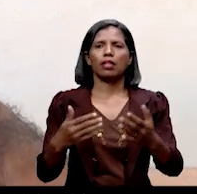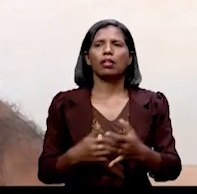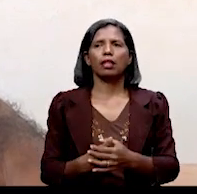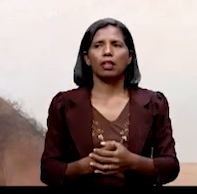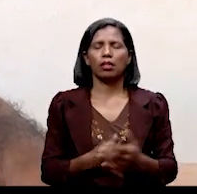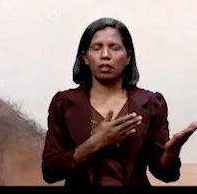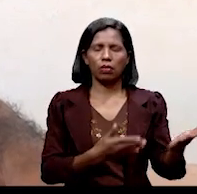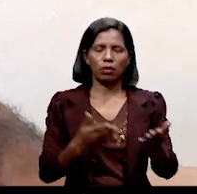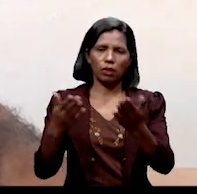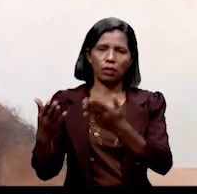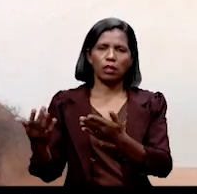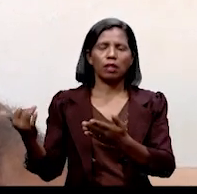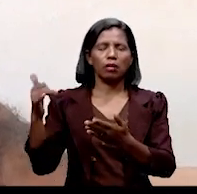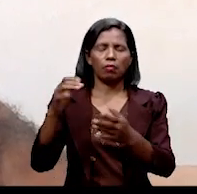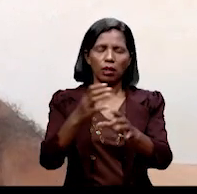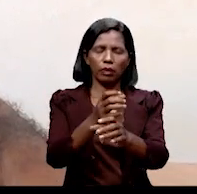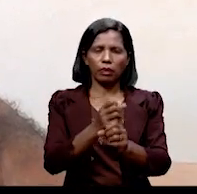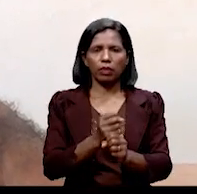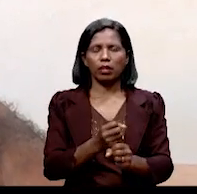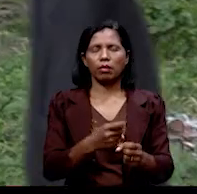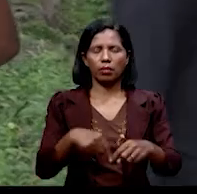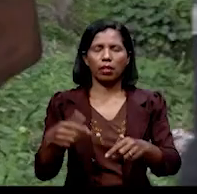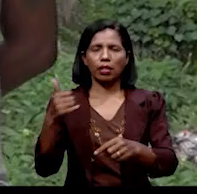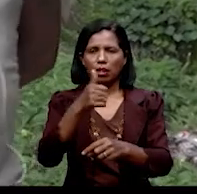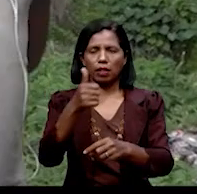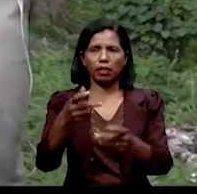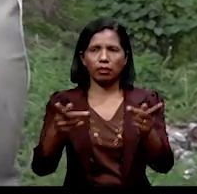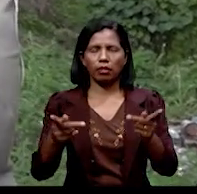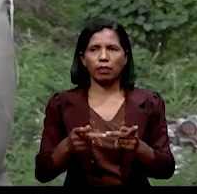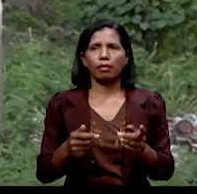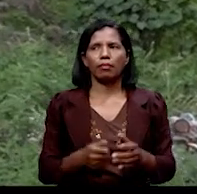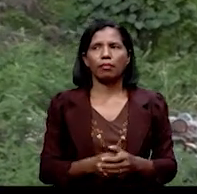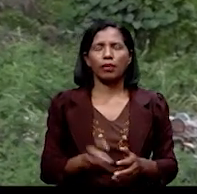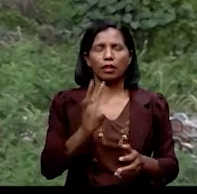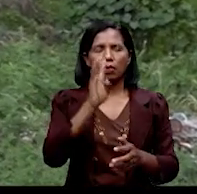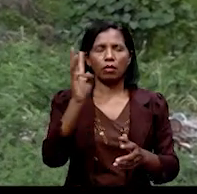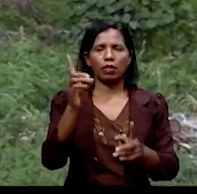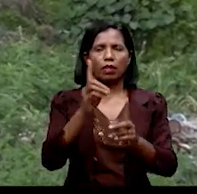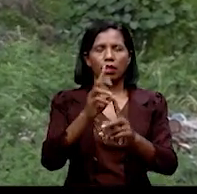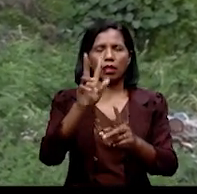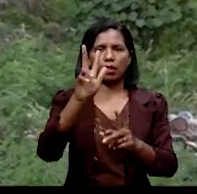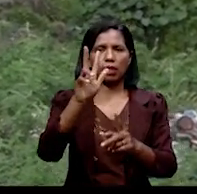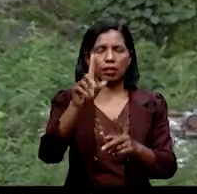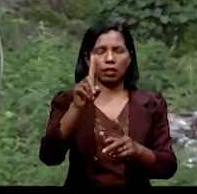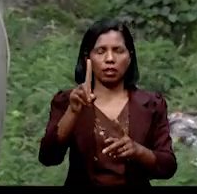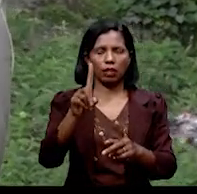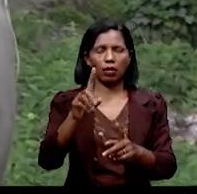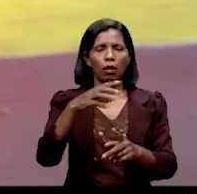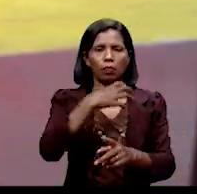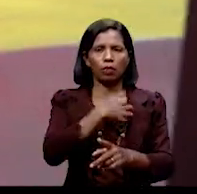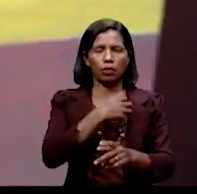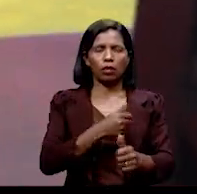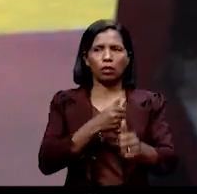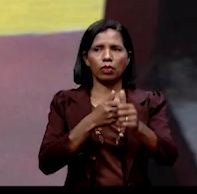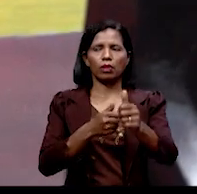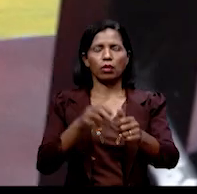tula para atrone beri lori fila ba ia idira ne fatin alen dene ia kuarta lorong ida liba Penitele cumpri mandado